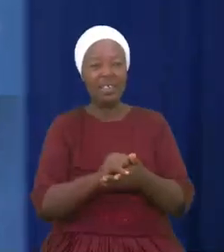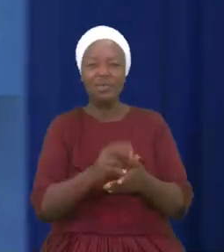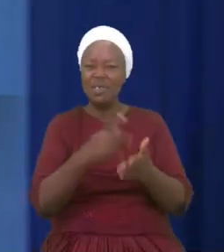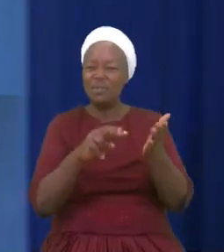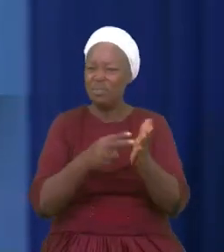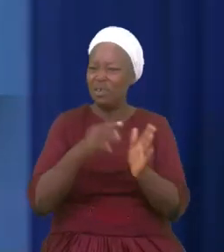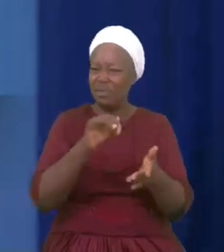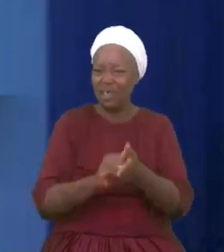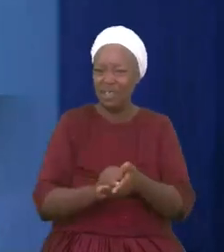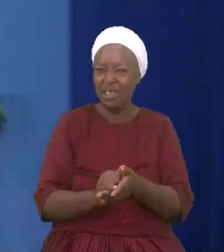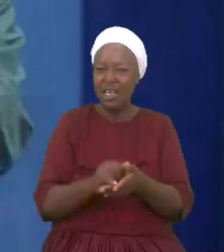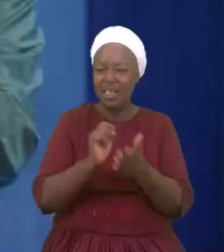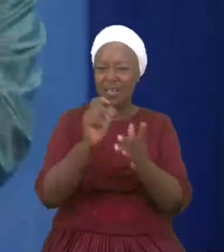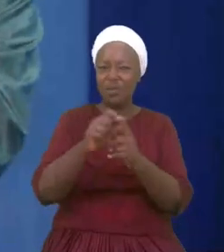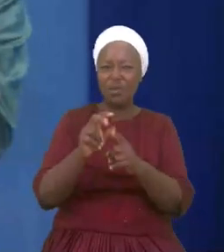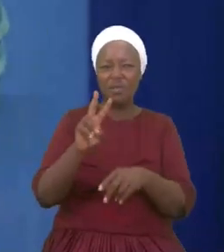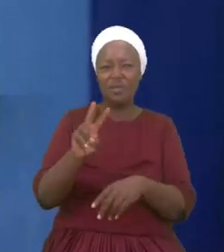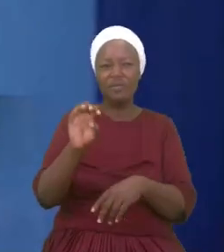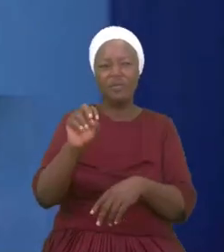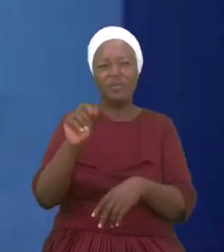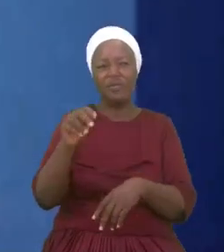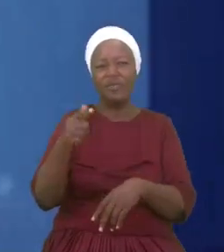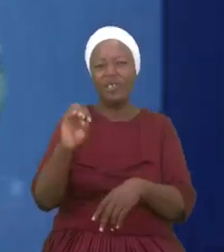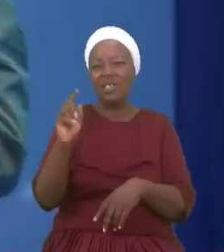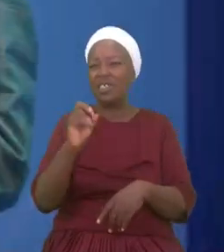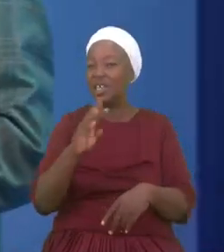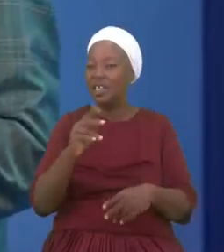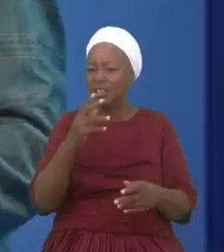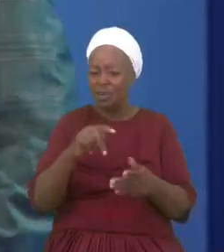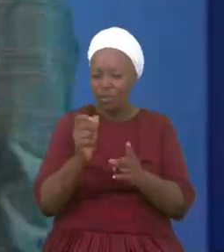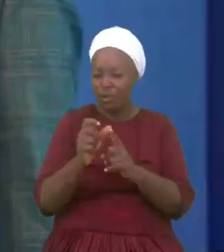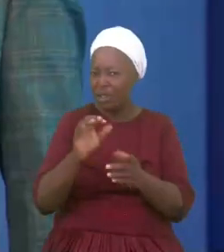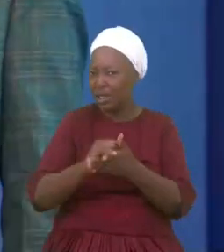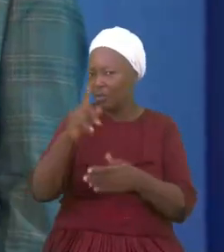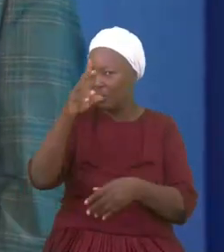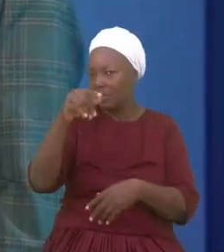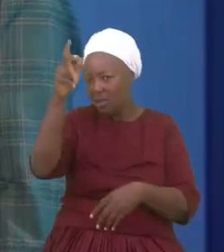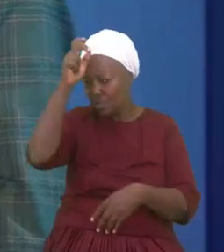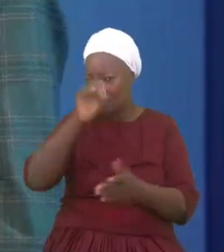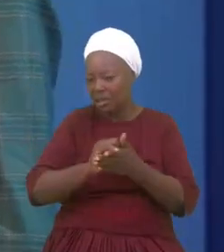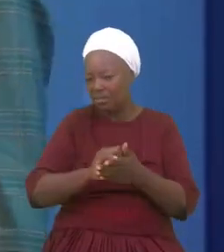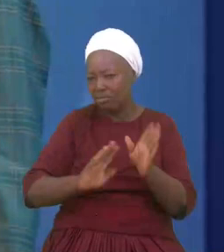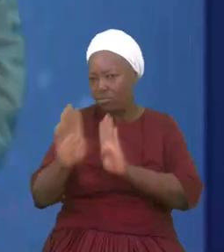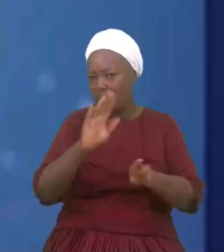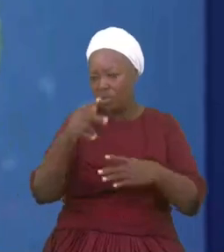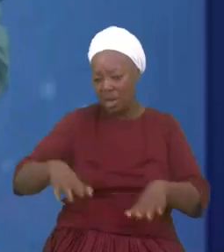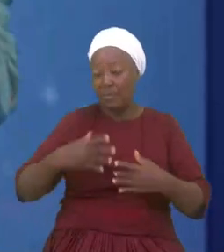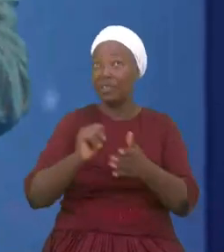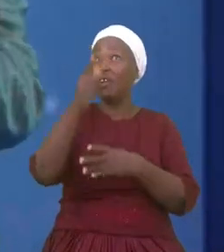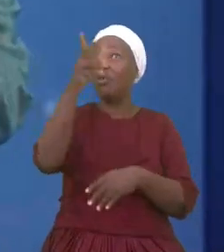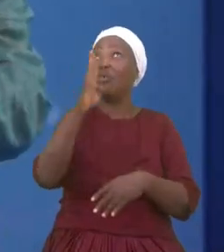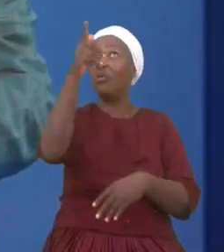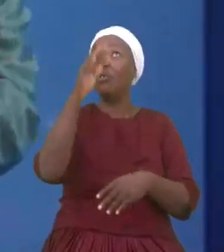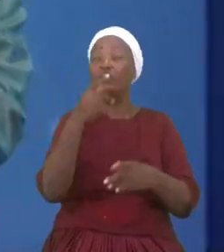vengeance viendra la vengeance que la vie celui-là que Satan qui